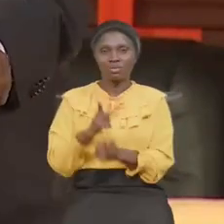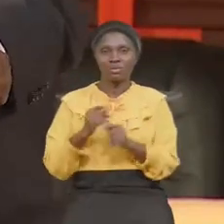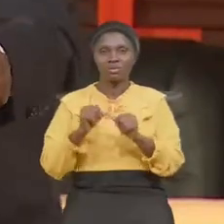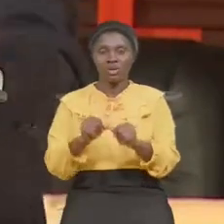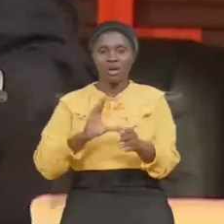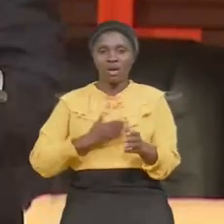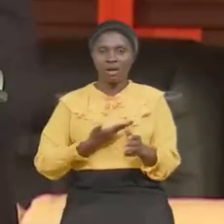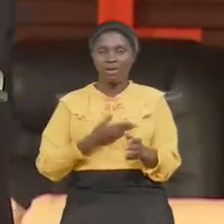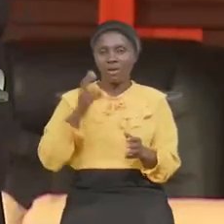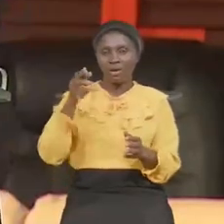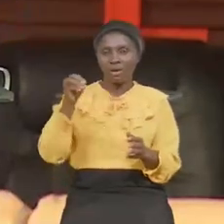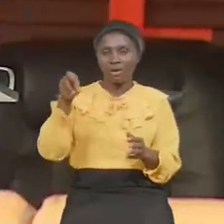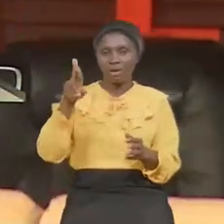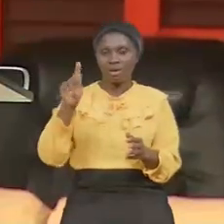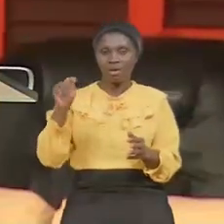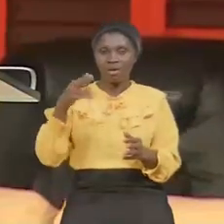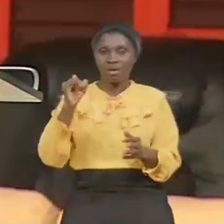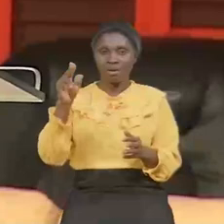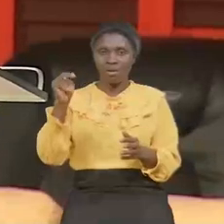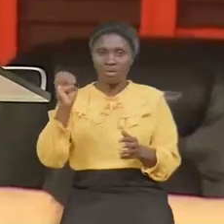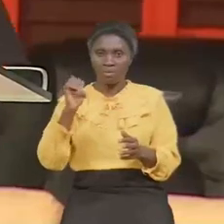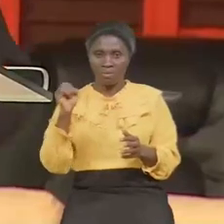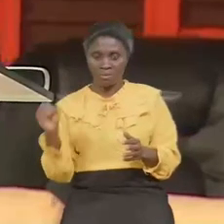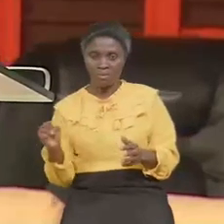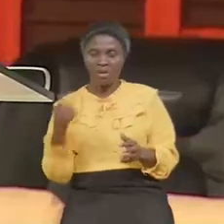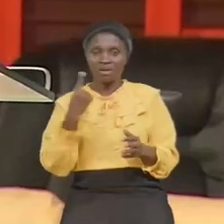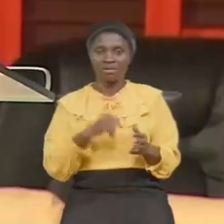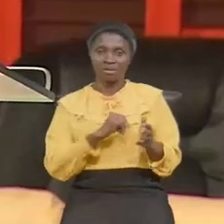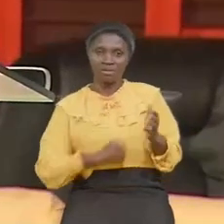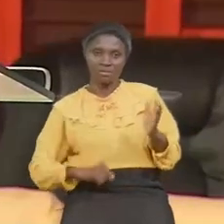La circoncision qui maintient notre dignité.